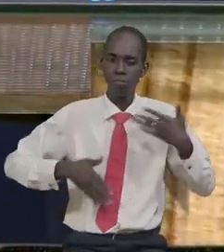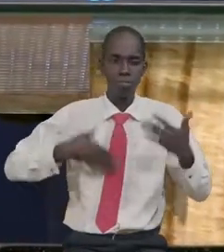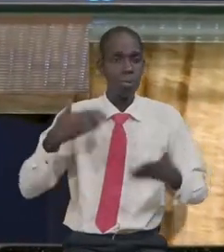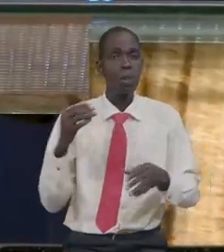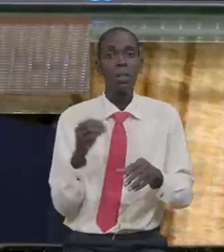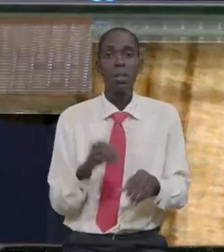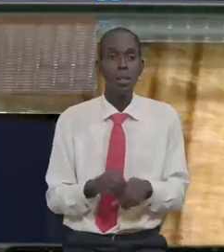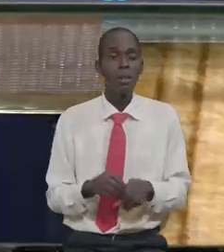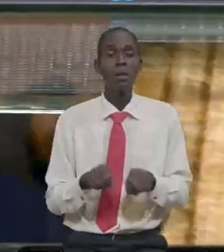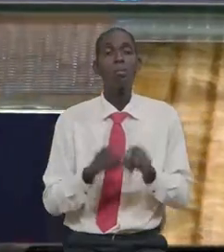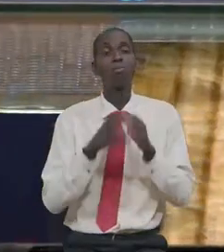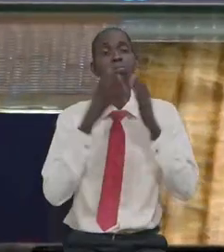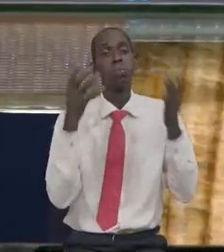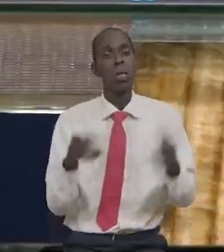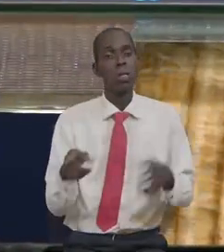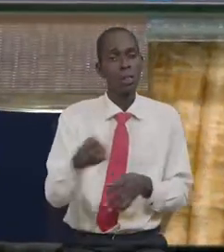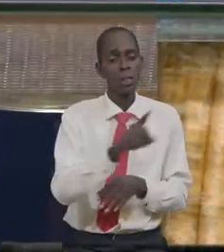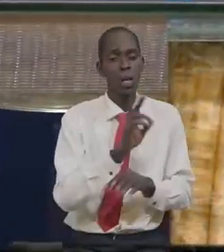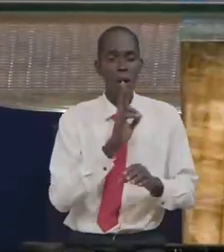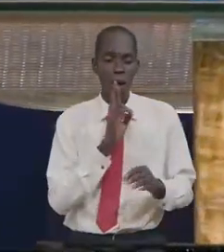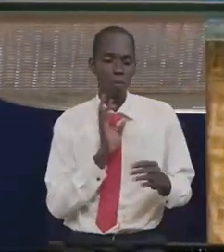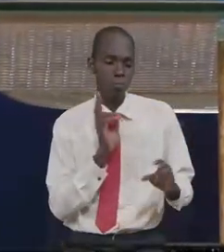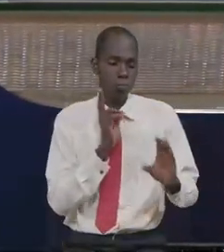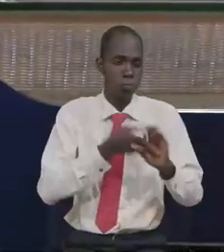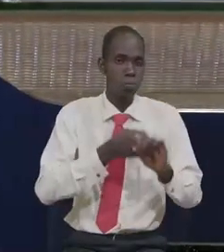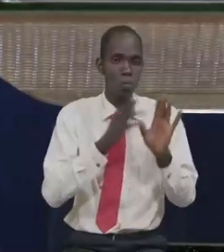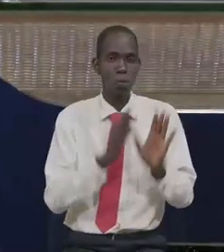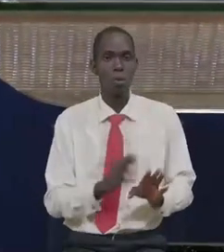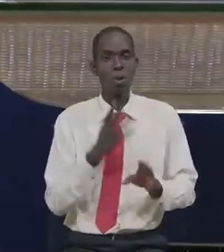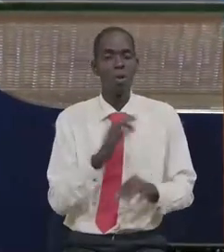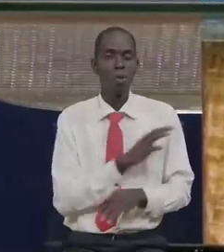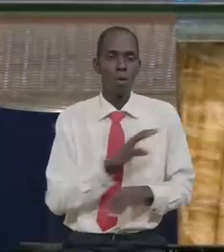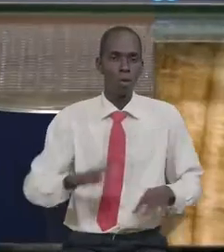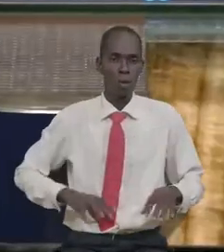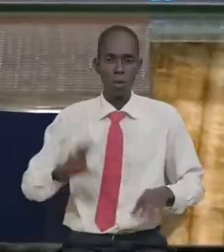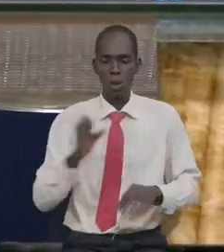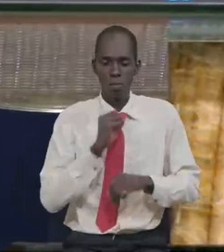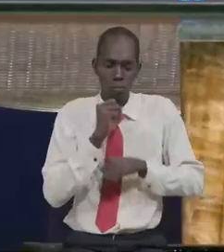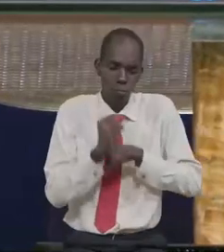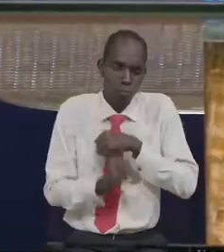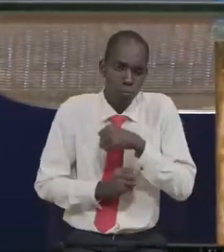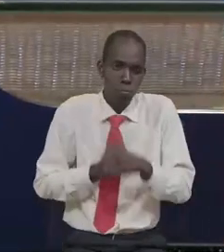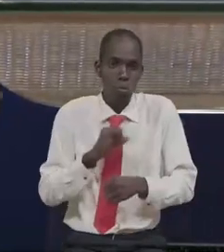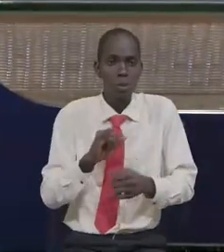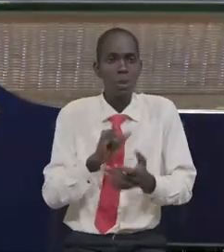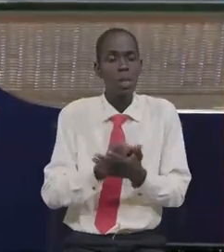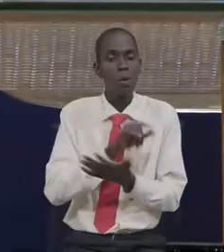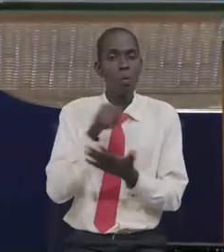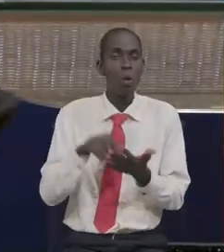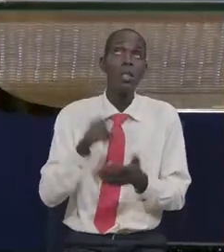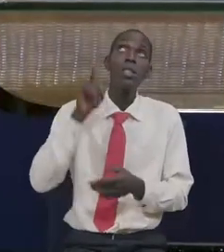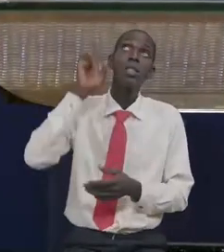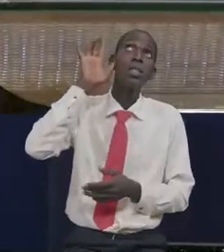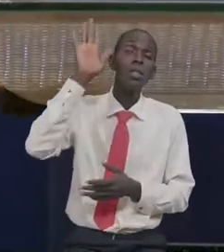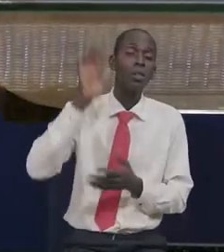de la part que vous avez aux souffrances de Christ, afin que vous soyez aussi dans